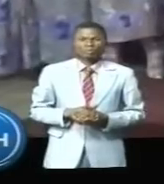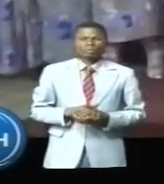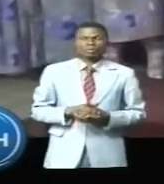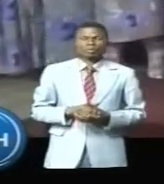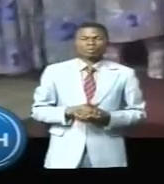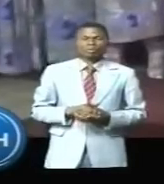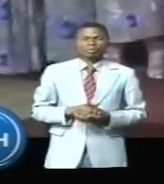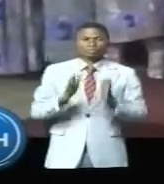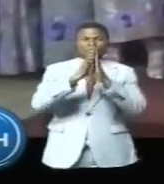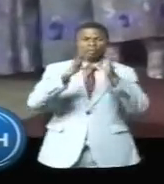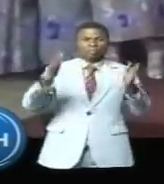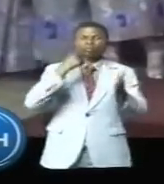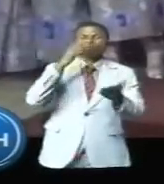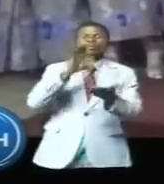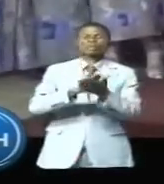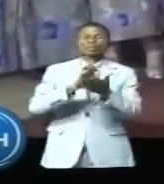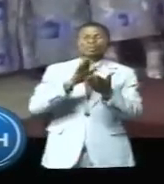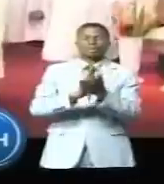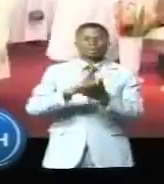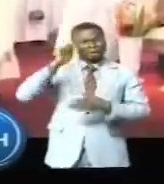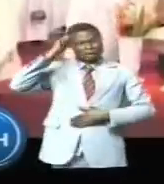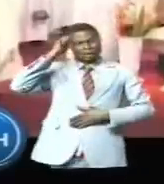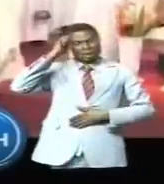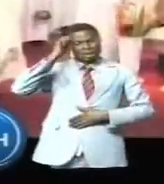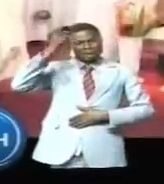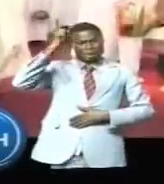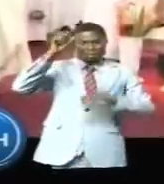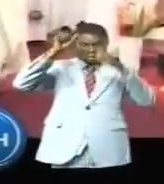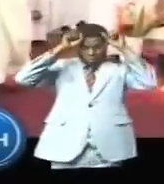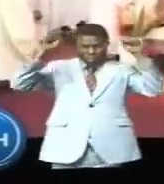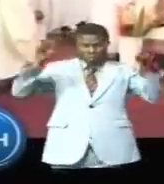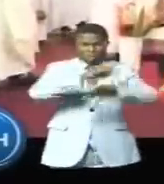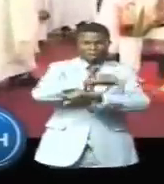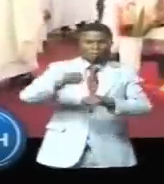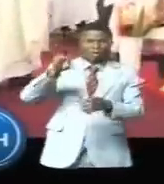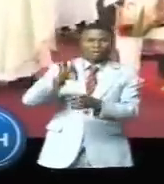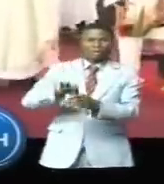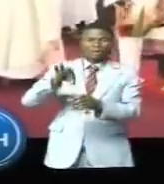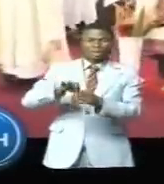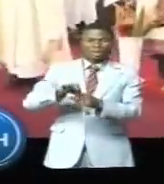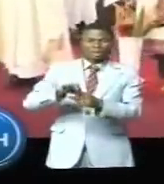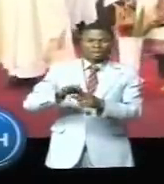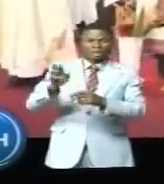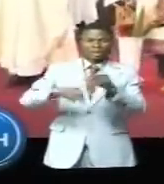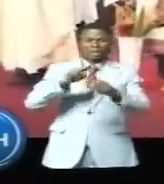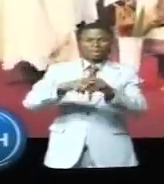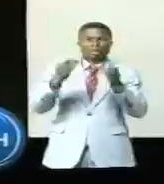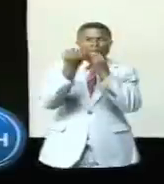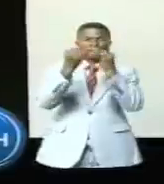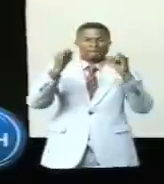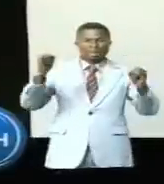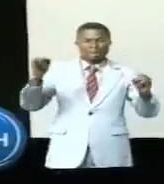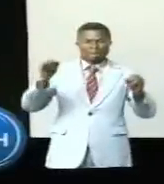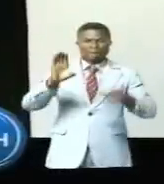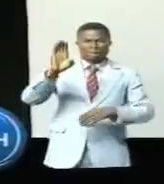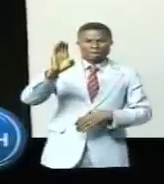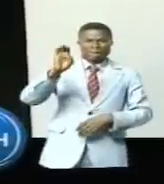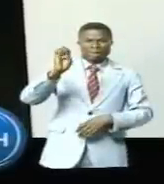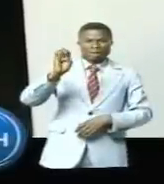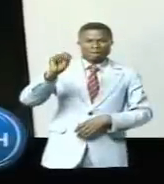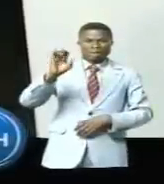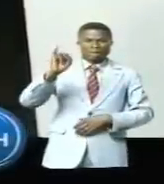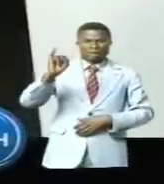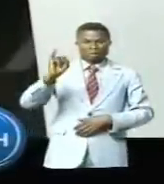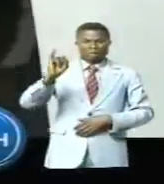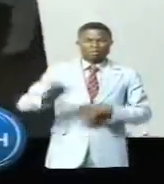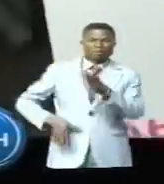À cette messe d'action de grâce en mémoire du premier président de la Commission électorale nationale indépendante, l'abbé Apollinaire Malumalu,